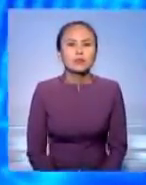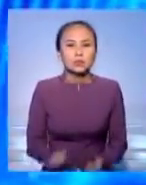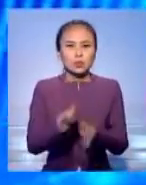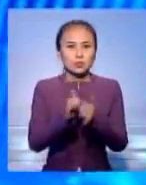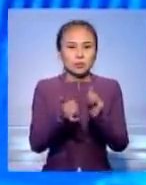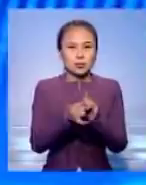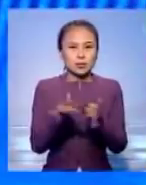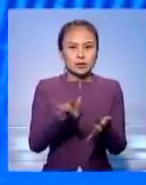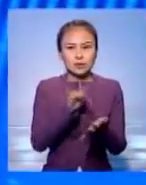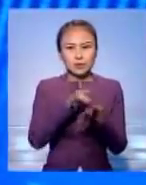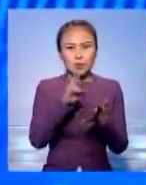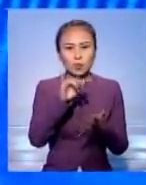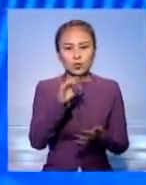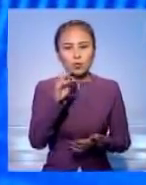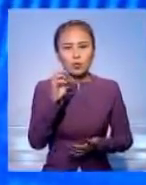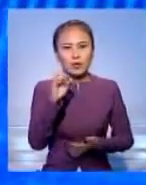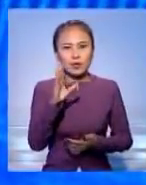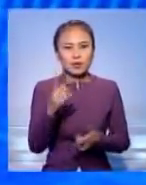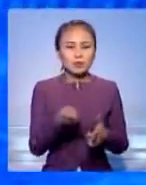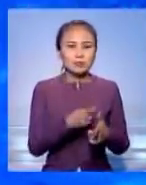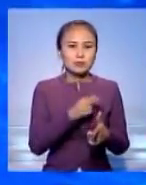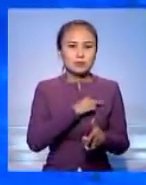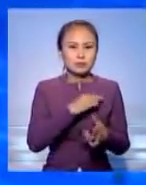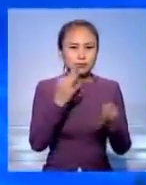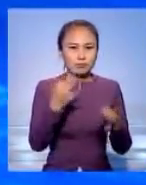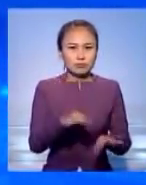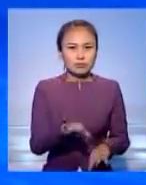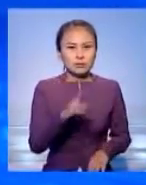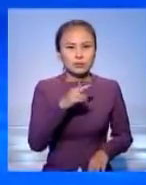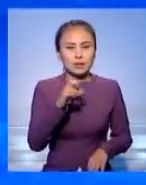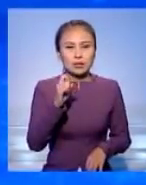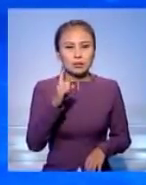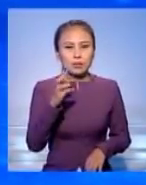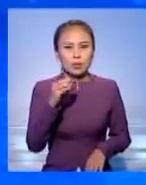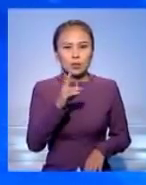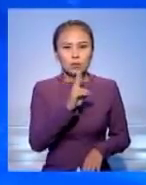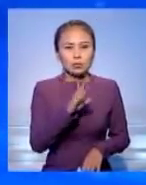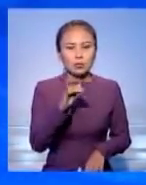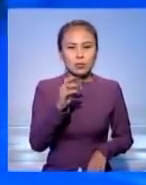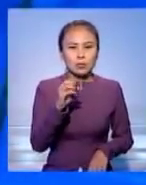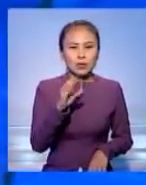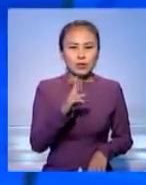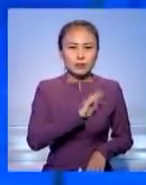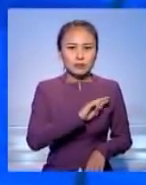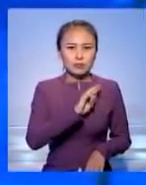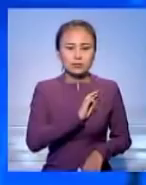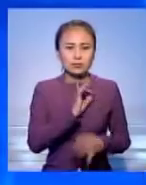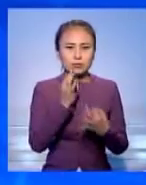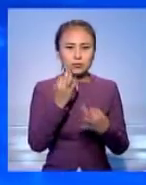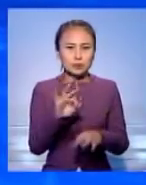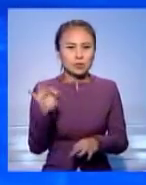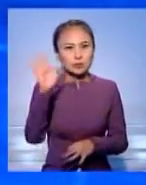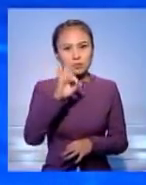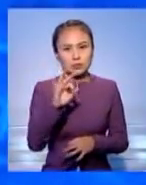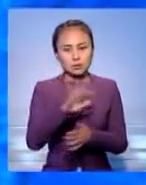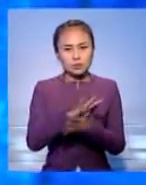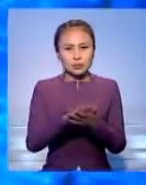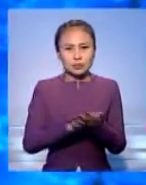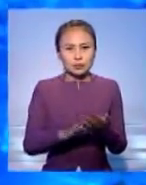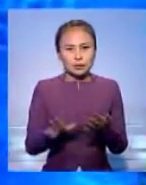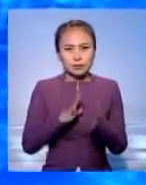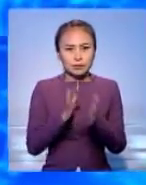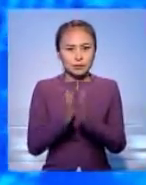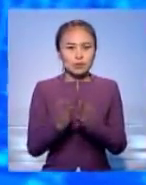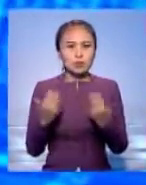Өскемен қаласының әкімі Қуат Тұмабаев қызметінен босатылды. Облыс әкімі Даниал Ахметов Қуат Тұмабаевқа қызметтен өз еркімен кету туралы арыз жазуды